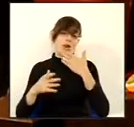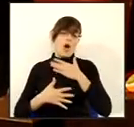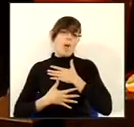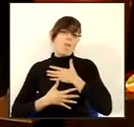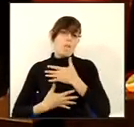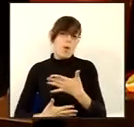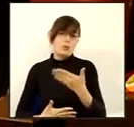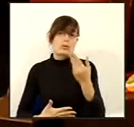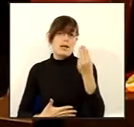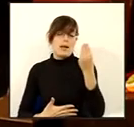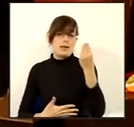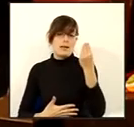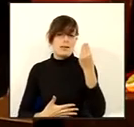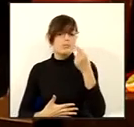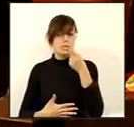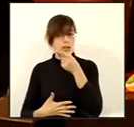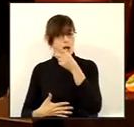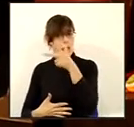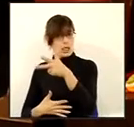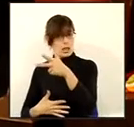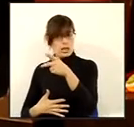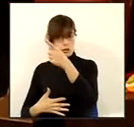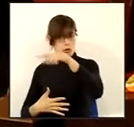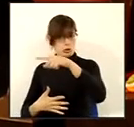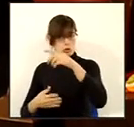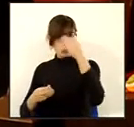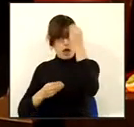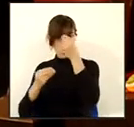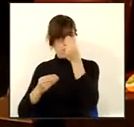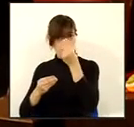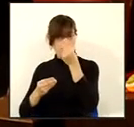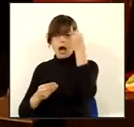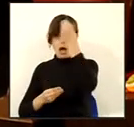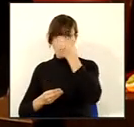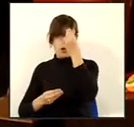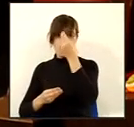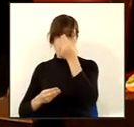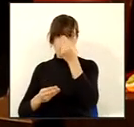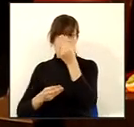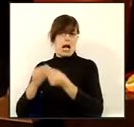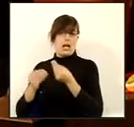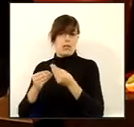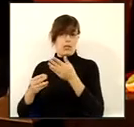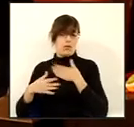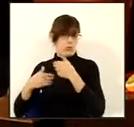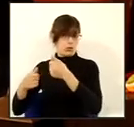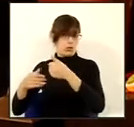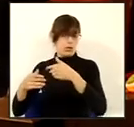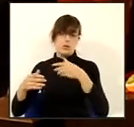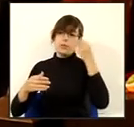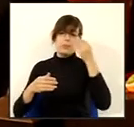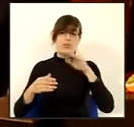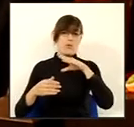per part de l'equip de govern, que estan amb el seu dret de fer el que ells creguin convenient, crec que no tindria massa sentit que aquesta moció